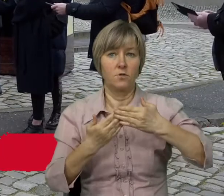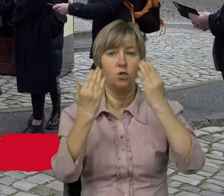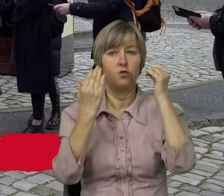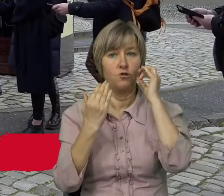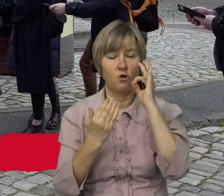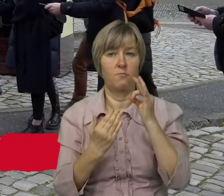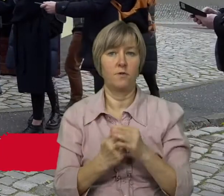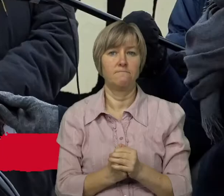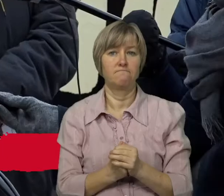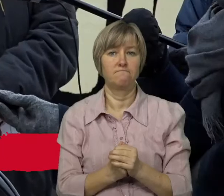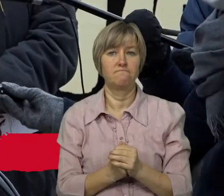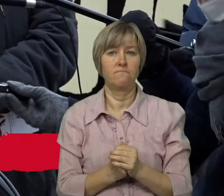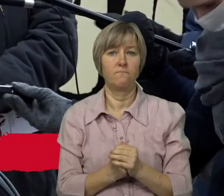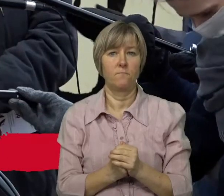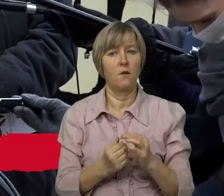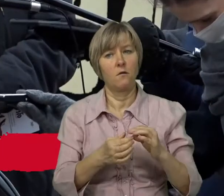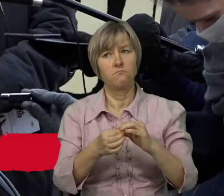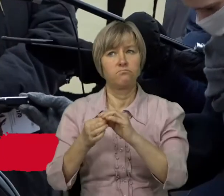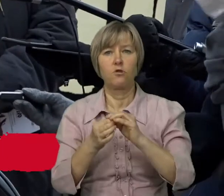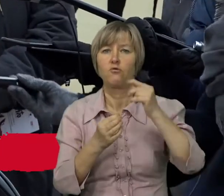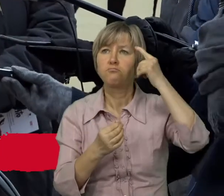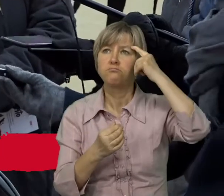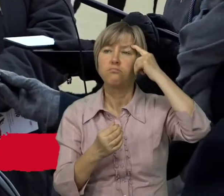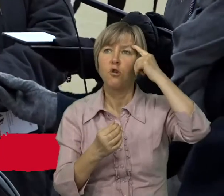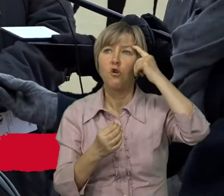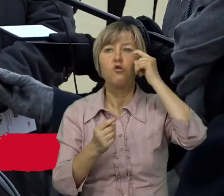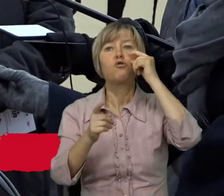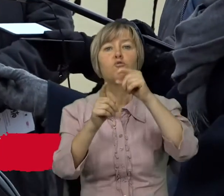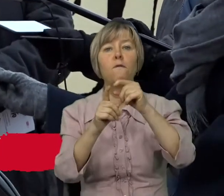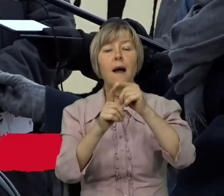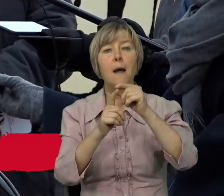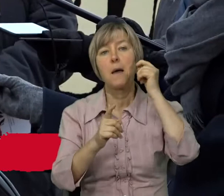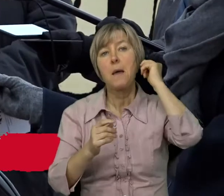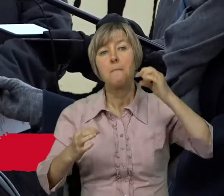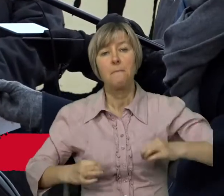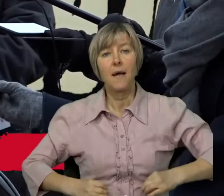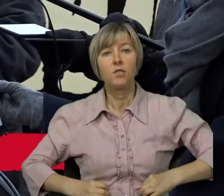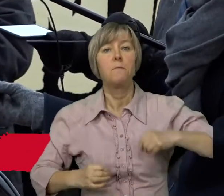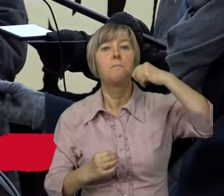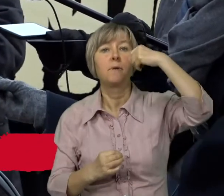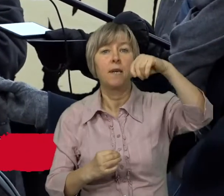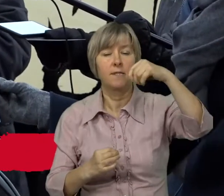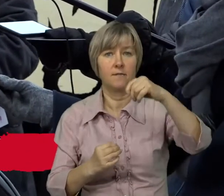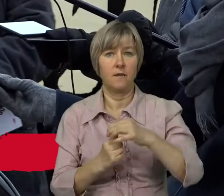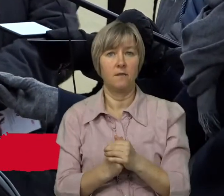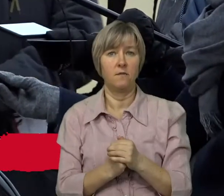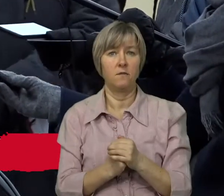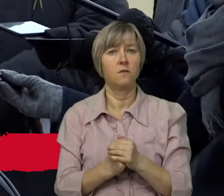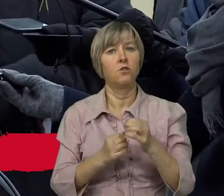Chciałbym zreasumować to, co powiedziała pani prezydent w sprawie uroczystości i rysu